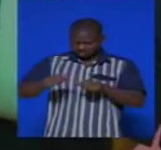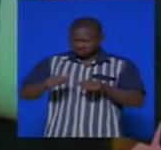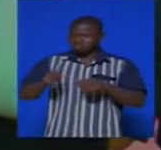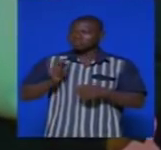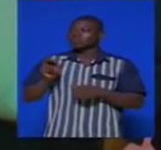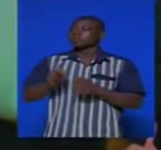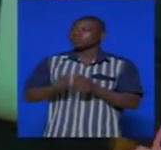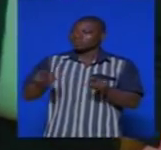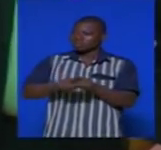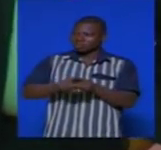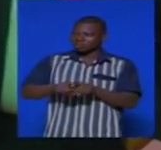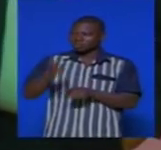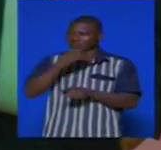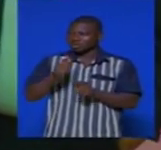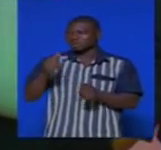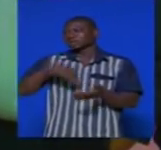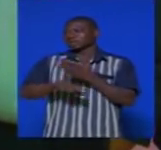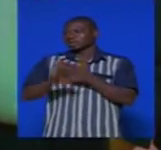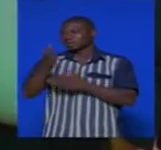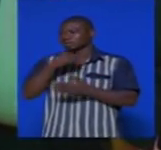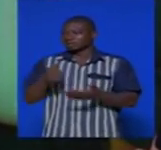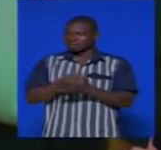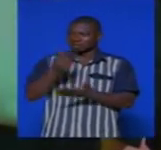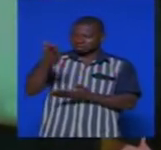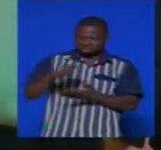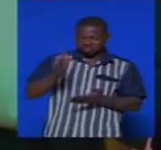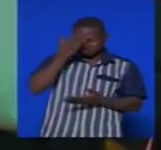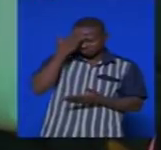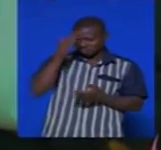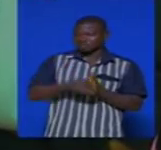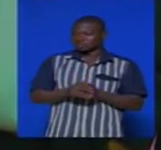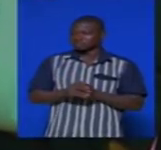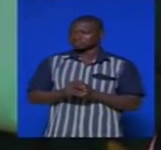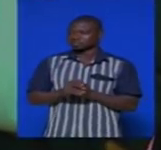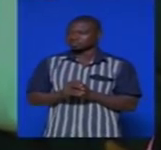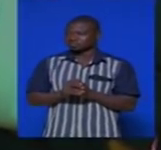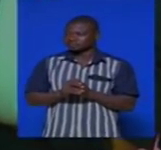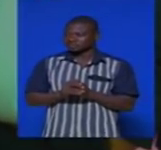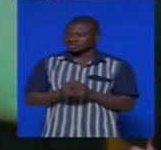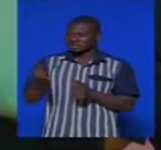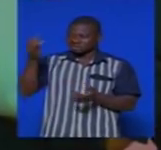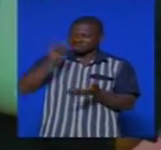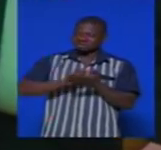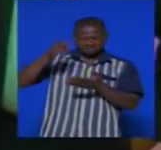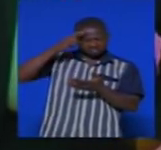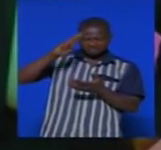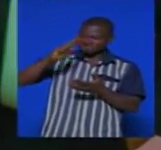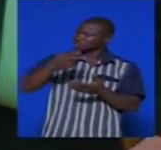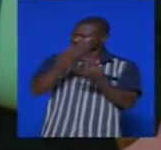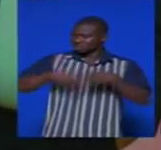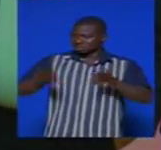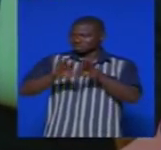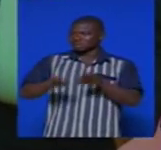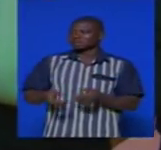d'aller beaucoup plus loin en termes d'achat de capacité puisque l'infrastructure existe. C'est une révolution pour notre pays. Ça nous donne la